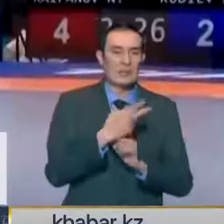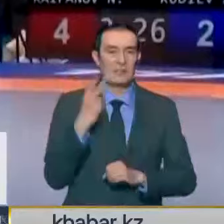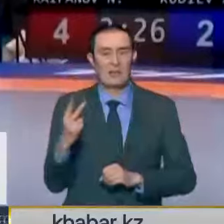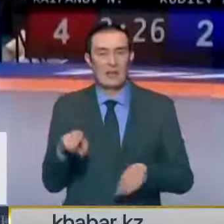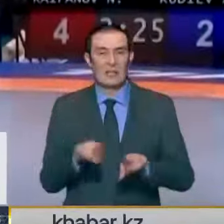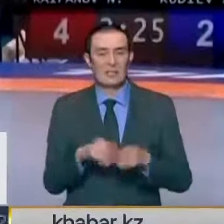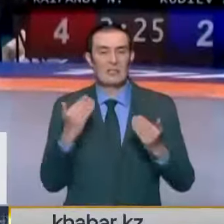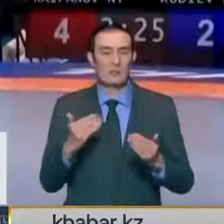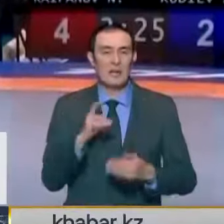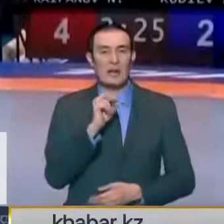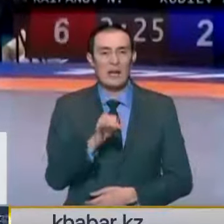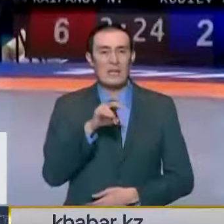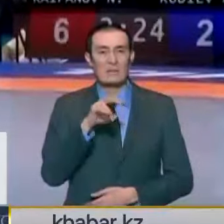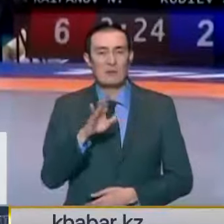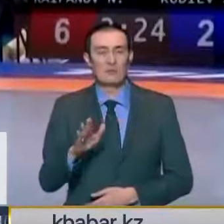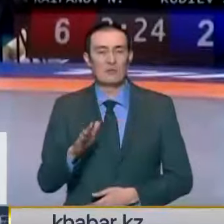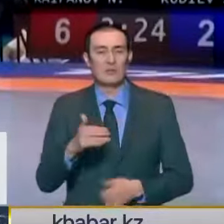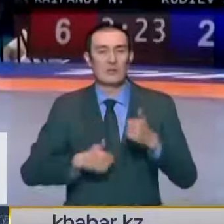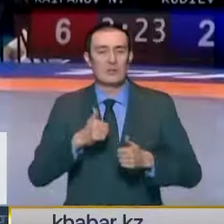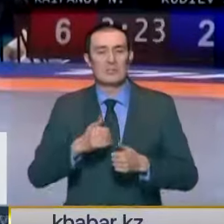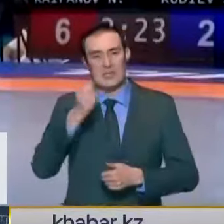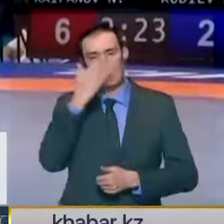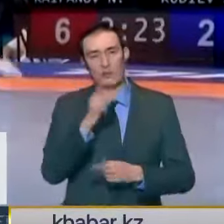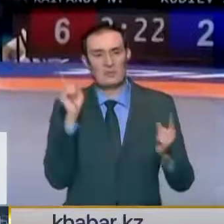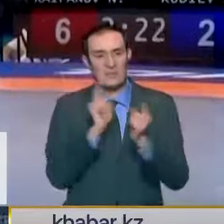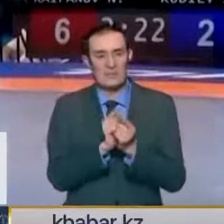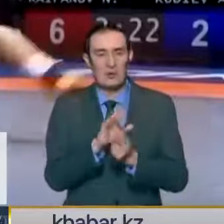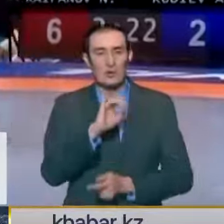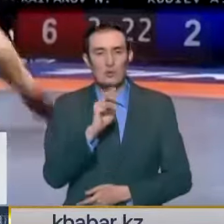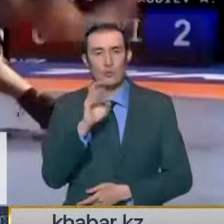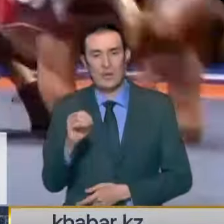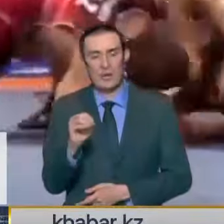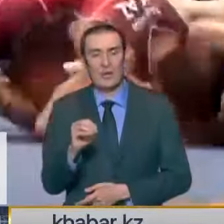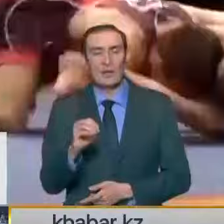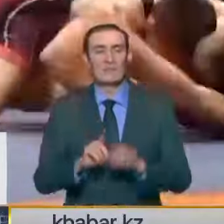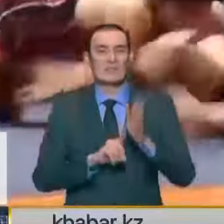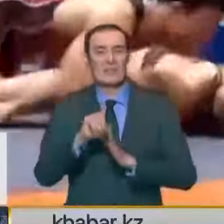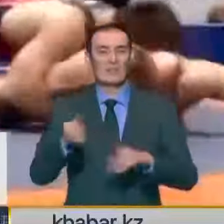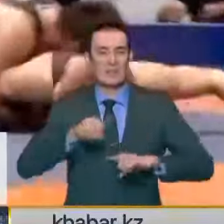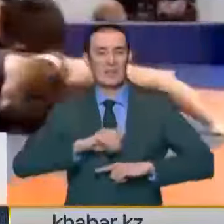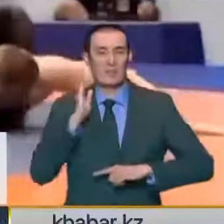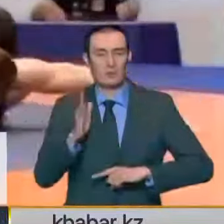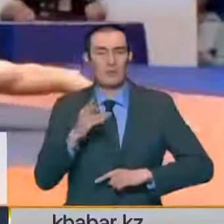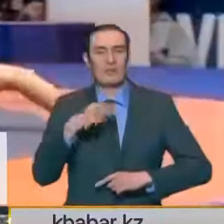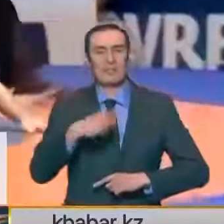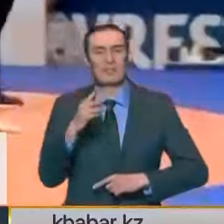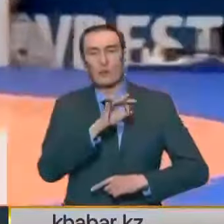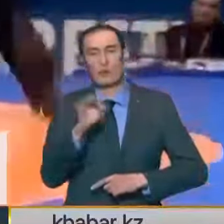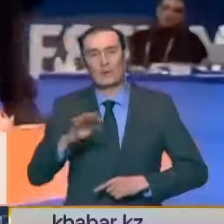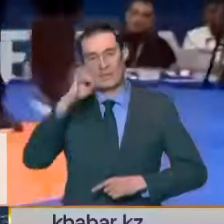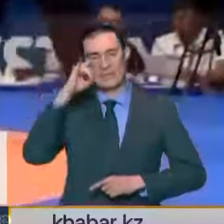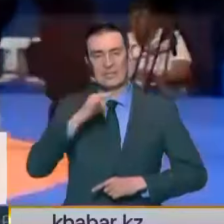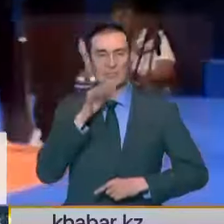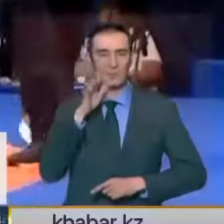таким образом сегодня кайпара за медаль высшей пробы с японцем шину суук аяоки Старт финальной сессии намечен на 22:00 по